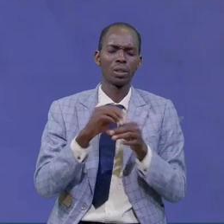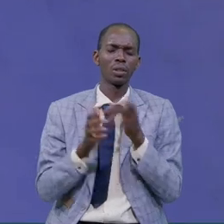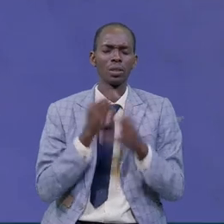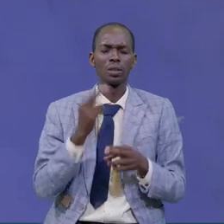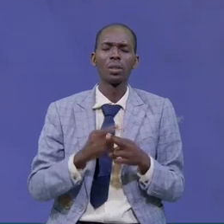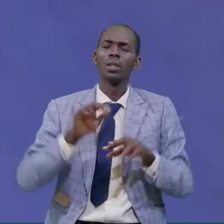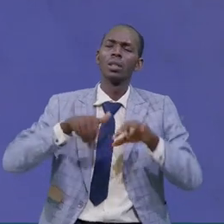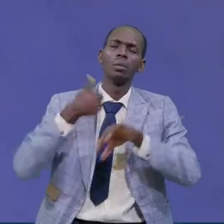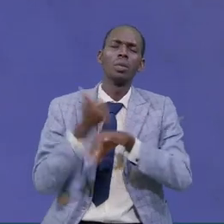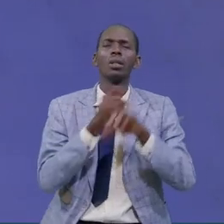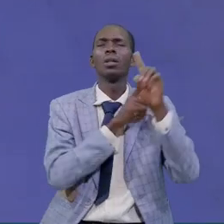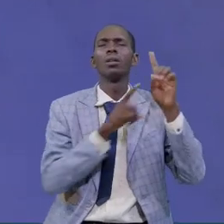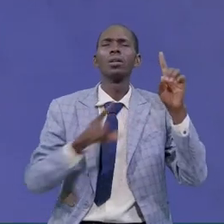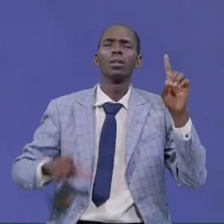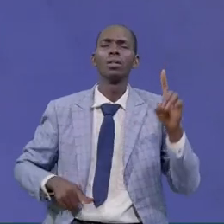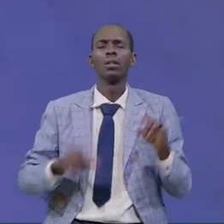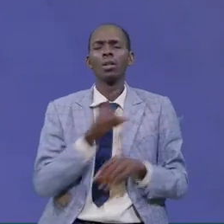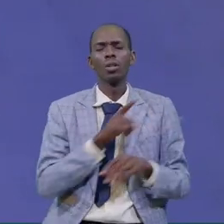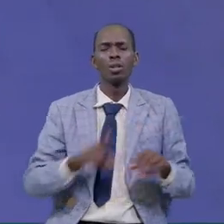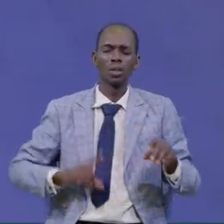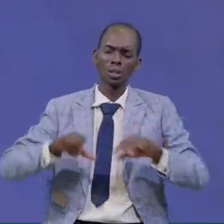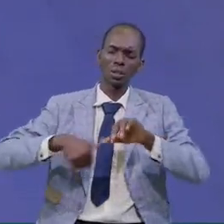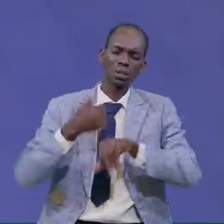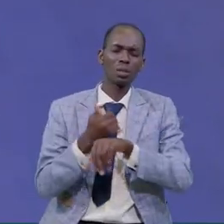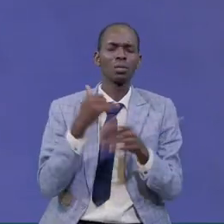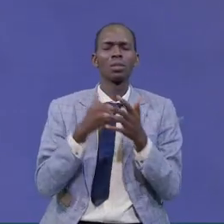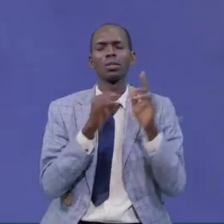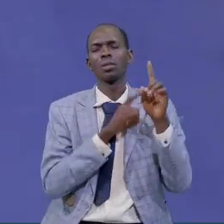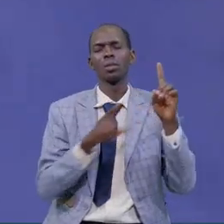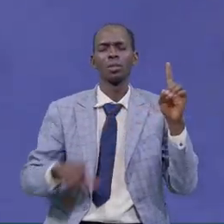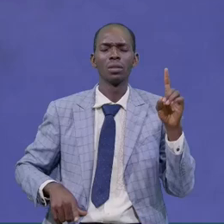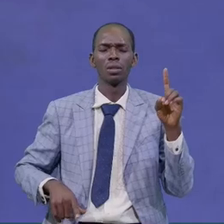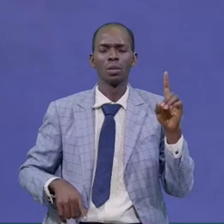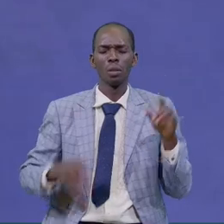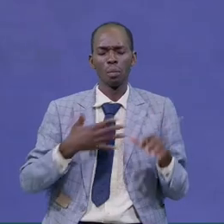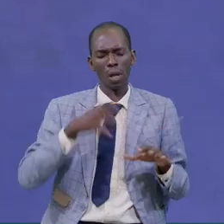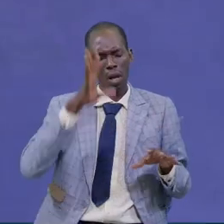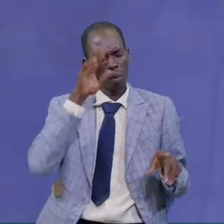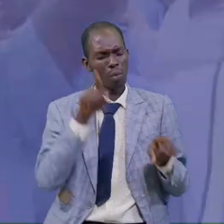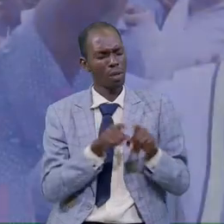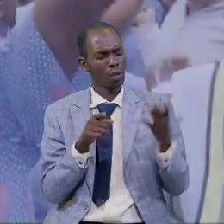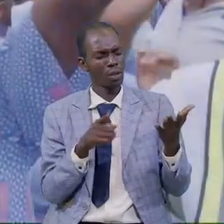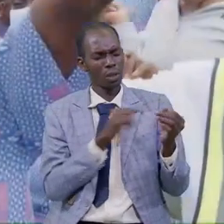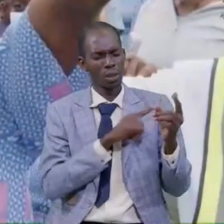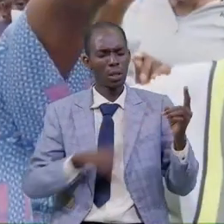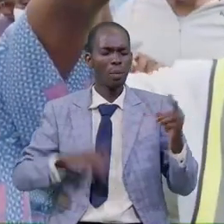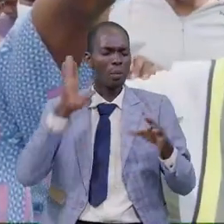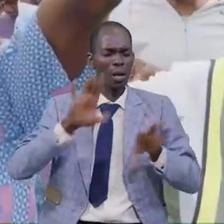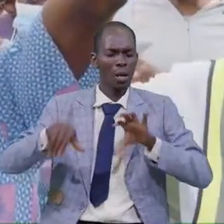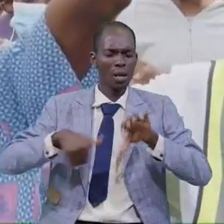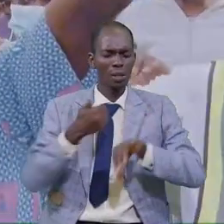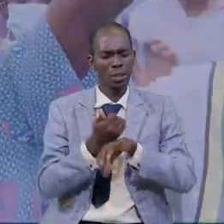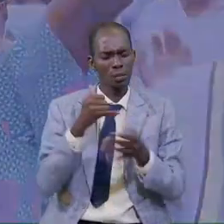Confirme-le, Seigneur. Seigneur, confirme-le. Mon frère là-bas, le Seigneur va le confirmer dans ta